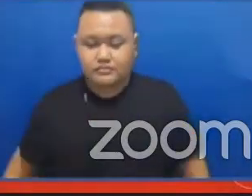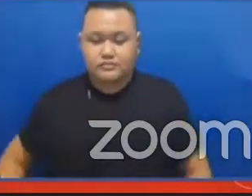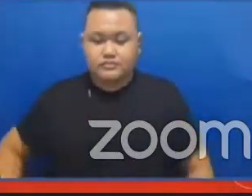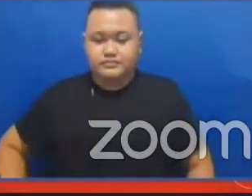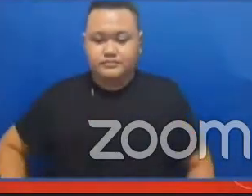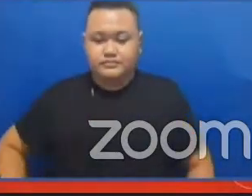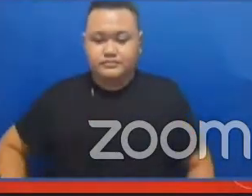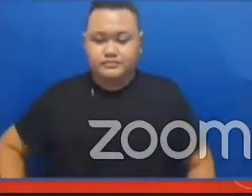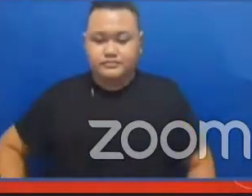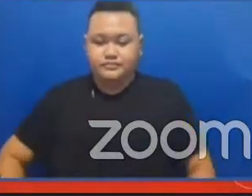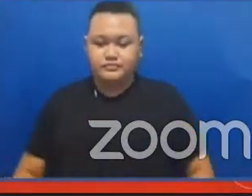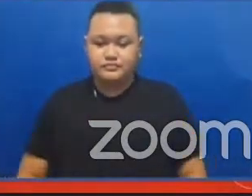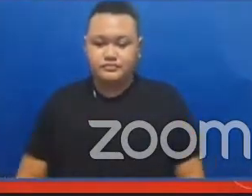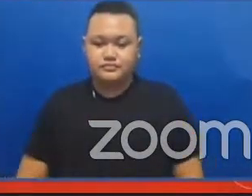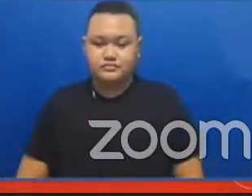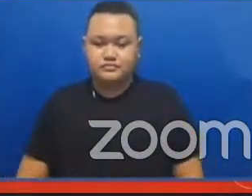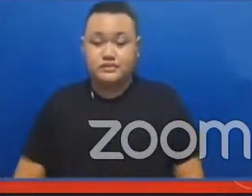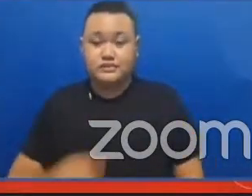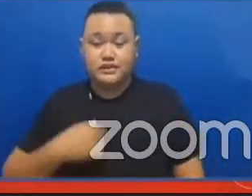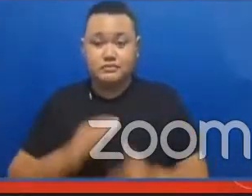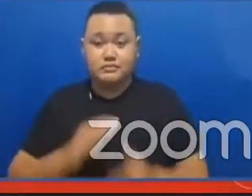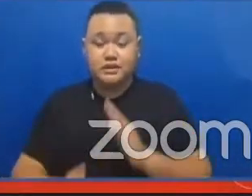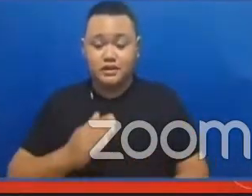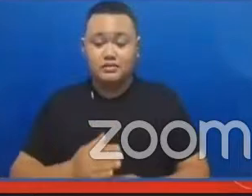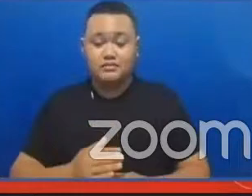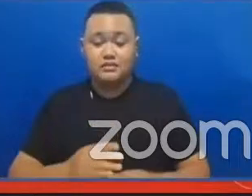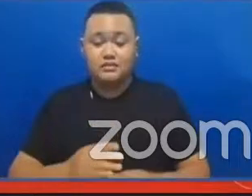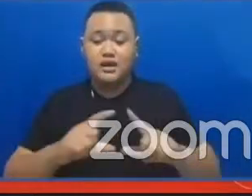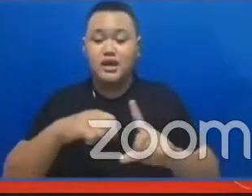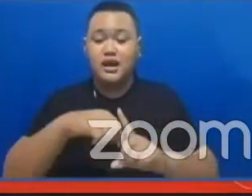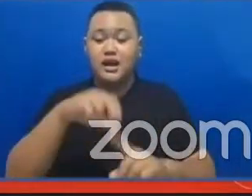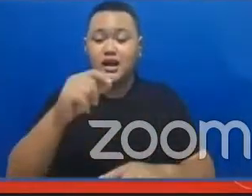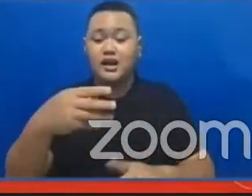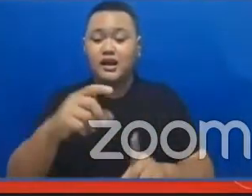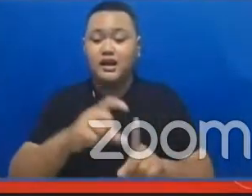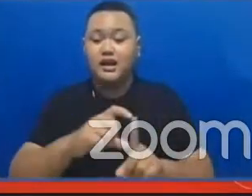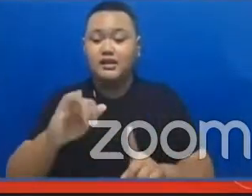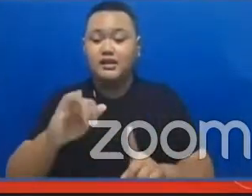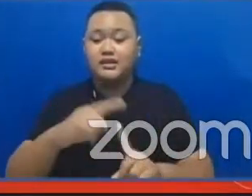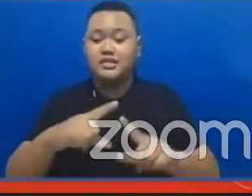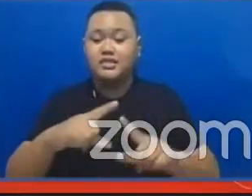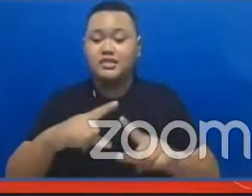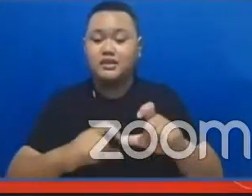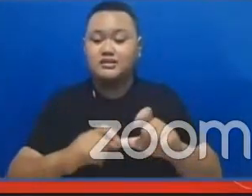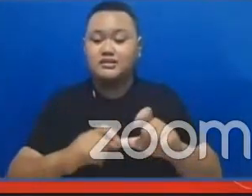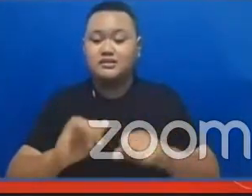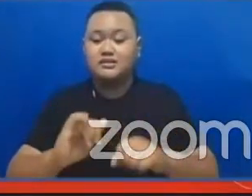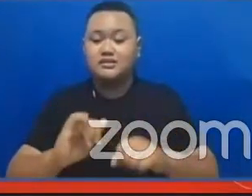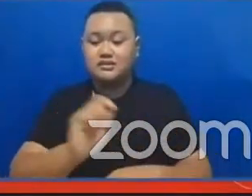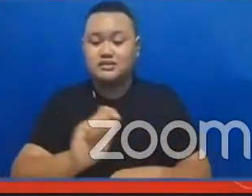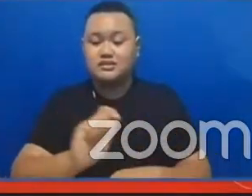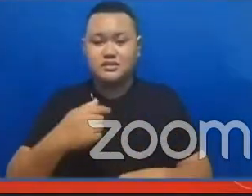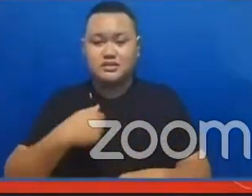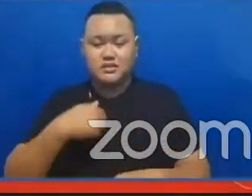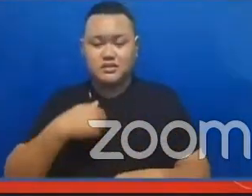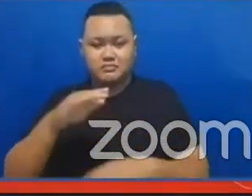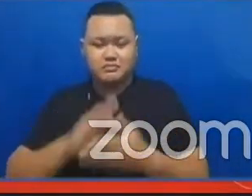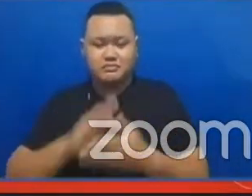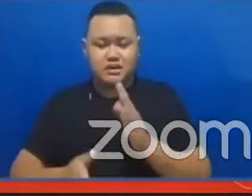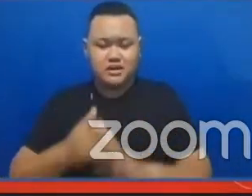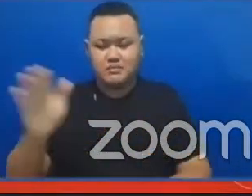mau lakukan akreditasi sekolah itu memanggil dinas